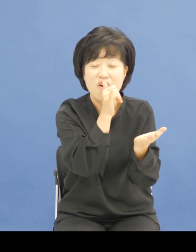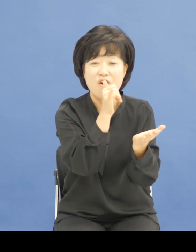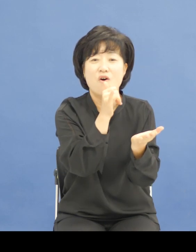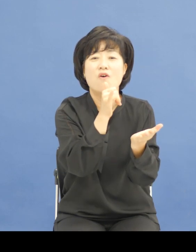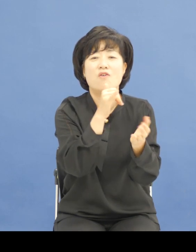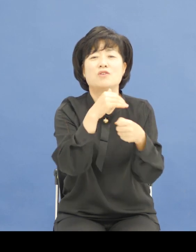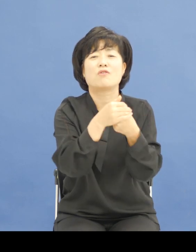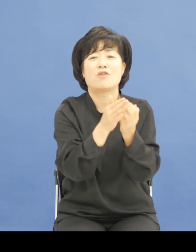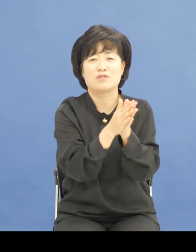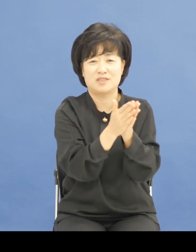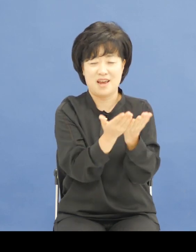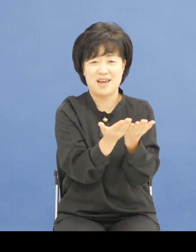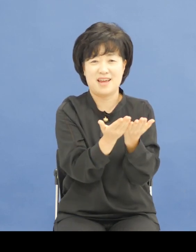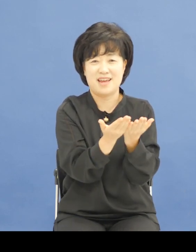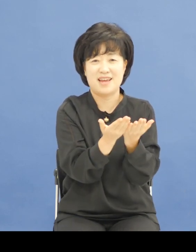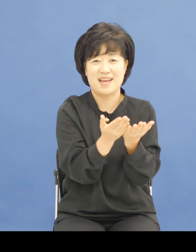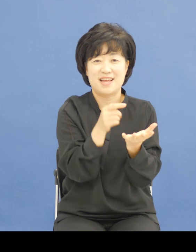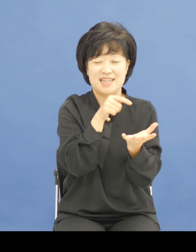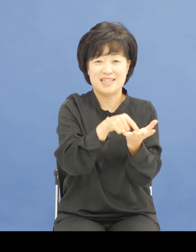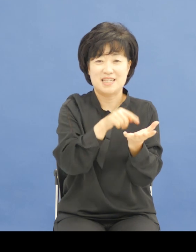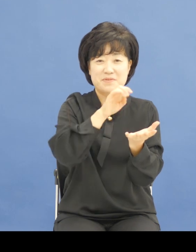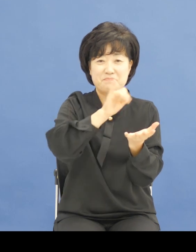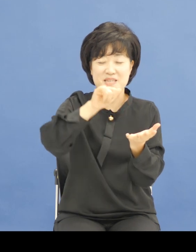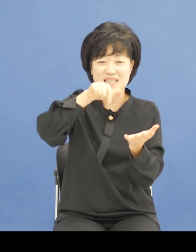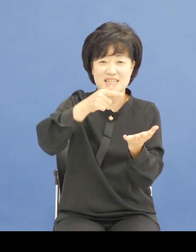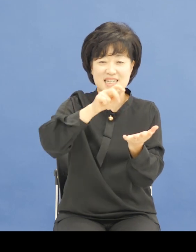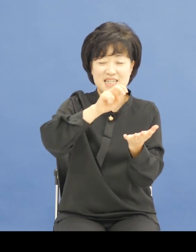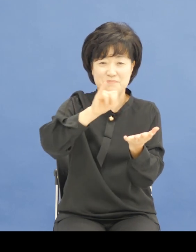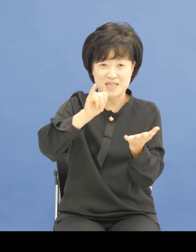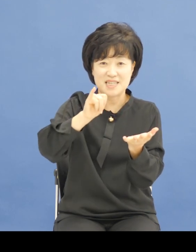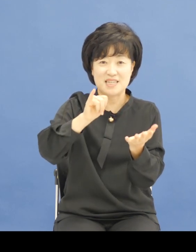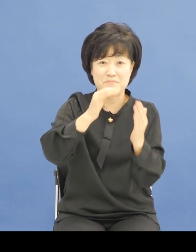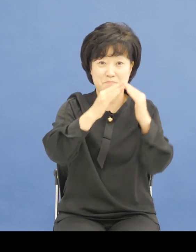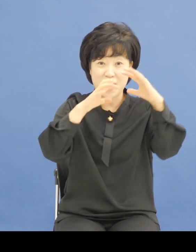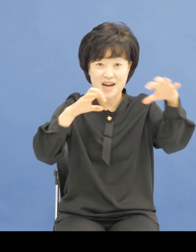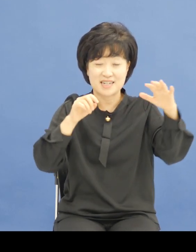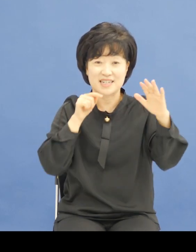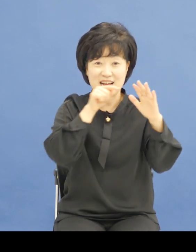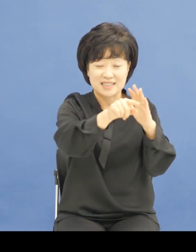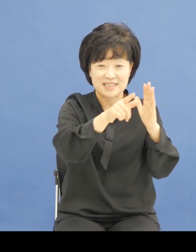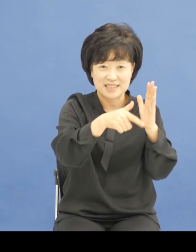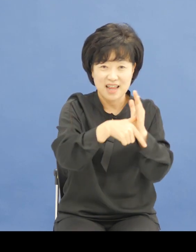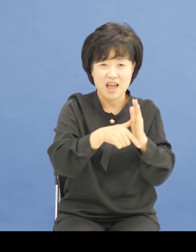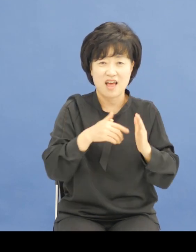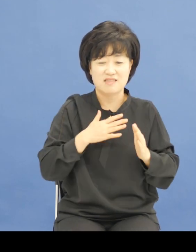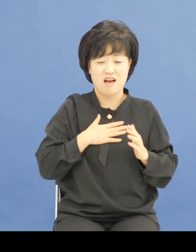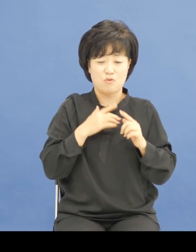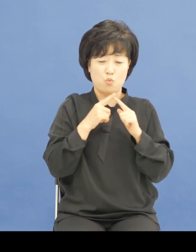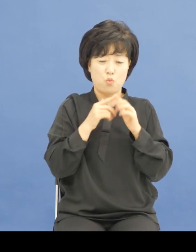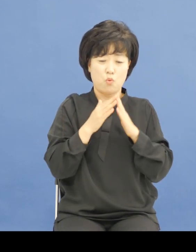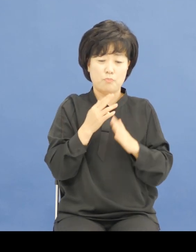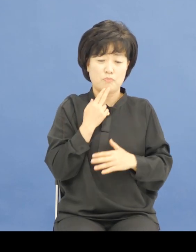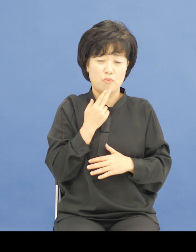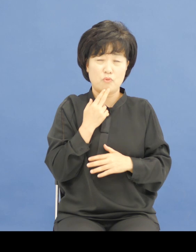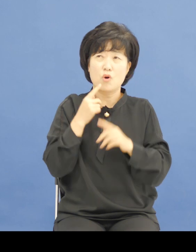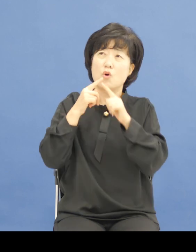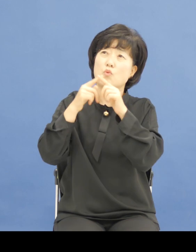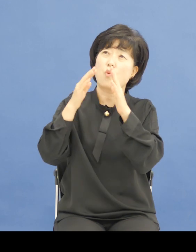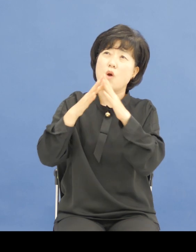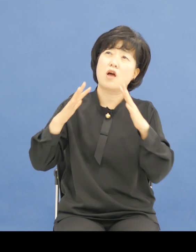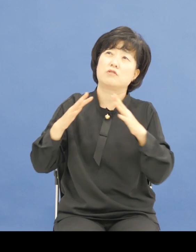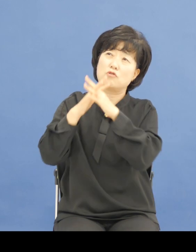이것은 거기 이지 아일랜드의 피그미 마을에 갔을 때 예. 자기들 교회 없다고 교회를 네.